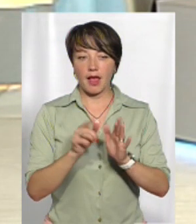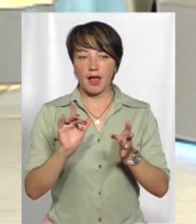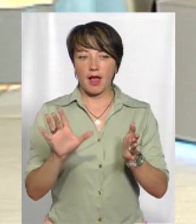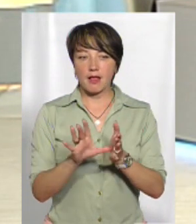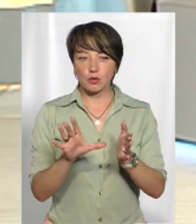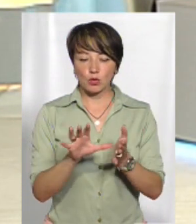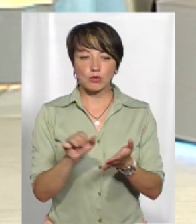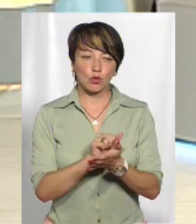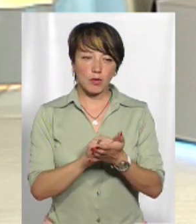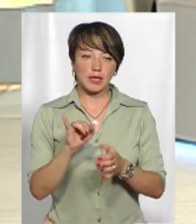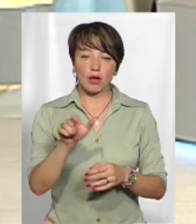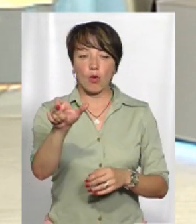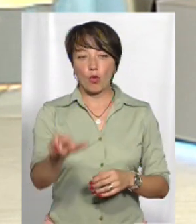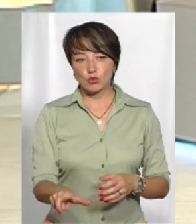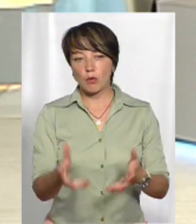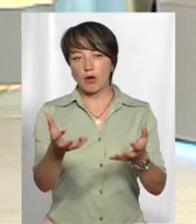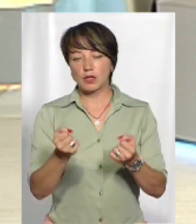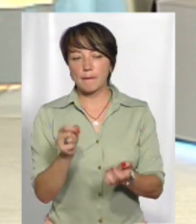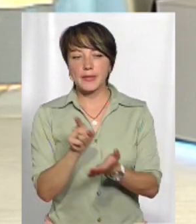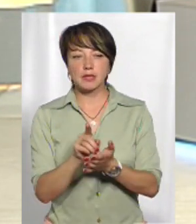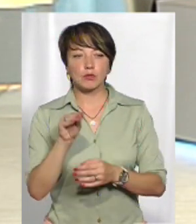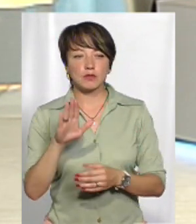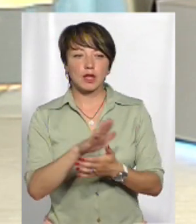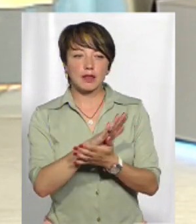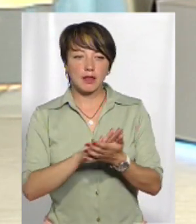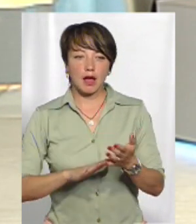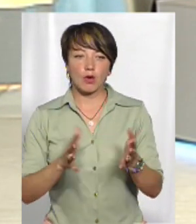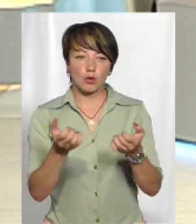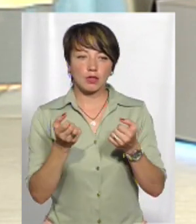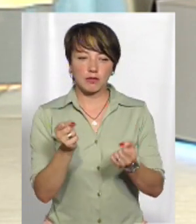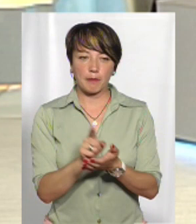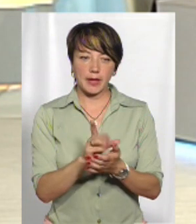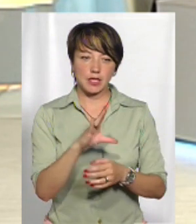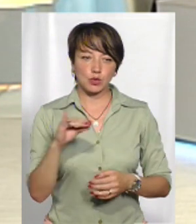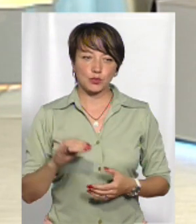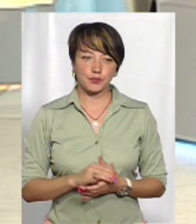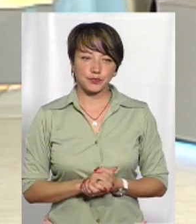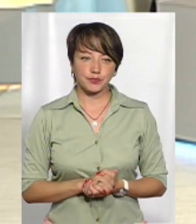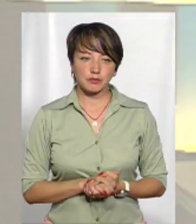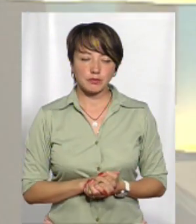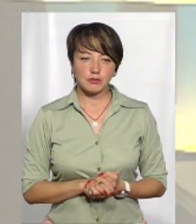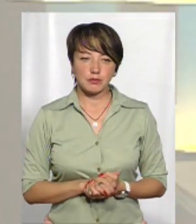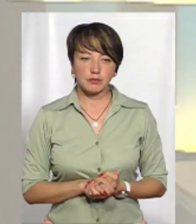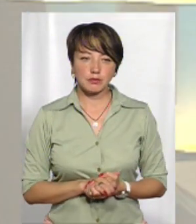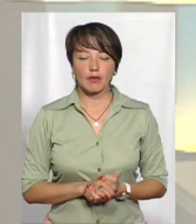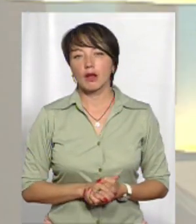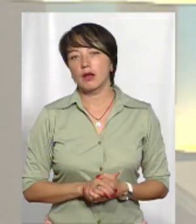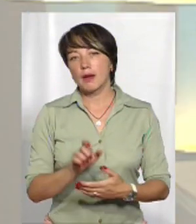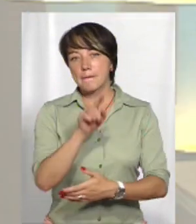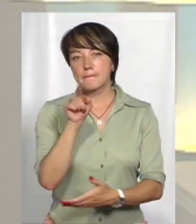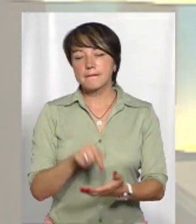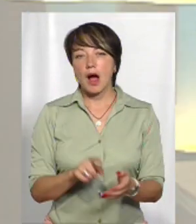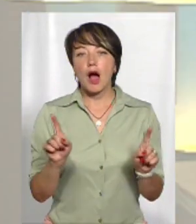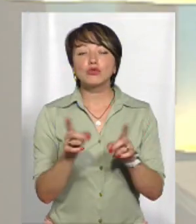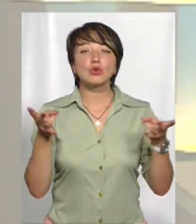свою сторінку, і особа отримає пенсійне посвідчення, і далі вже буде продовжувати отримувати пенсію. А що треба для того,